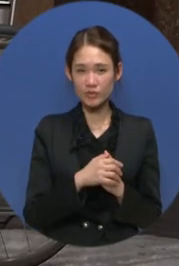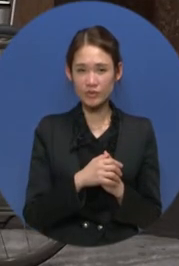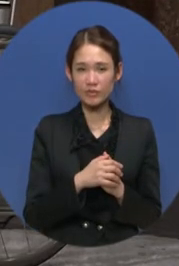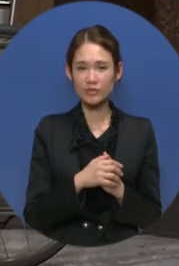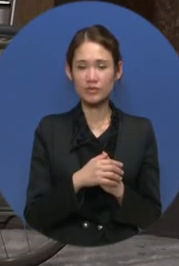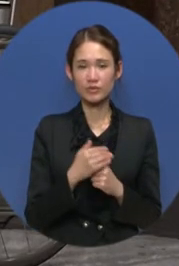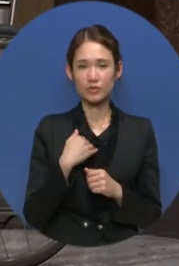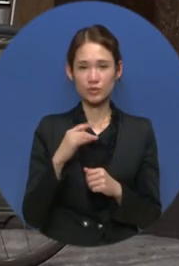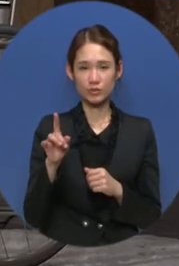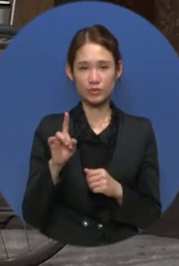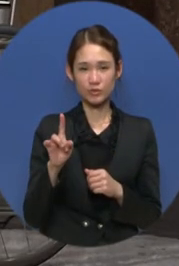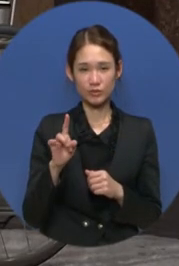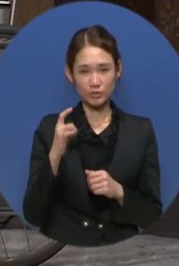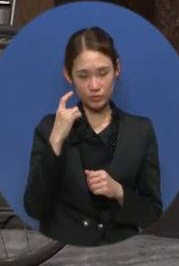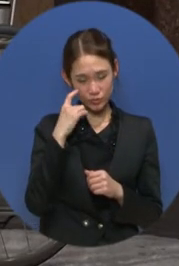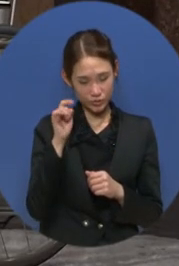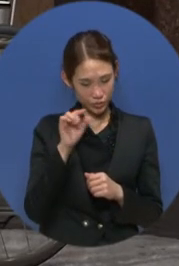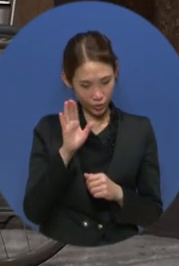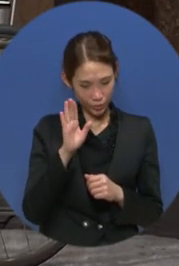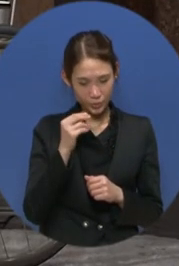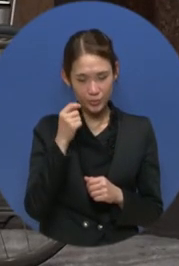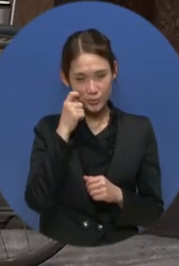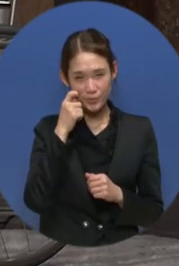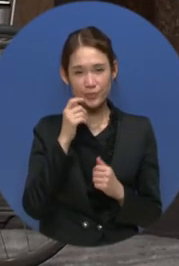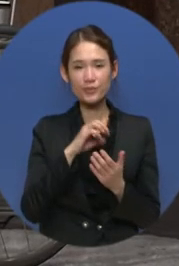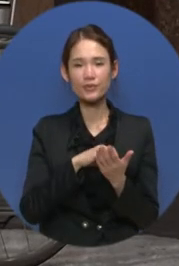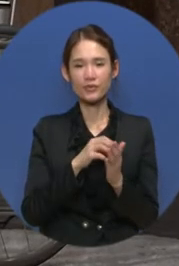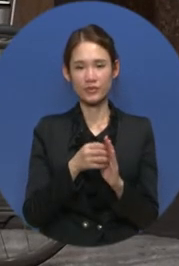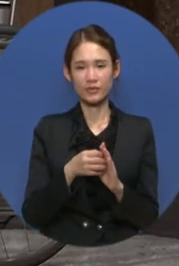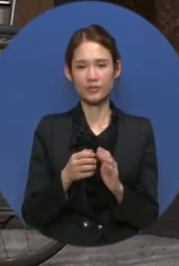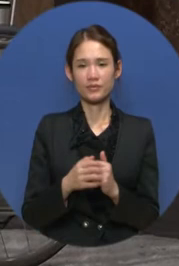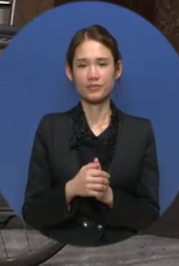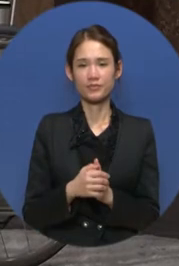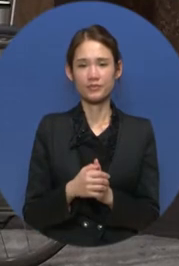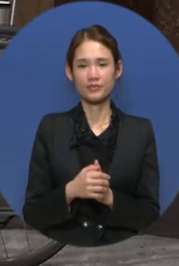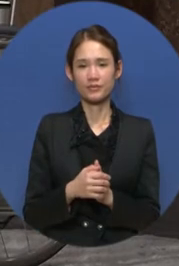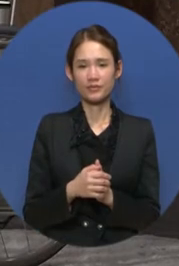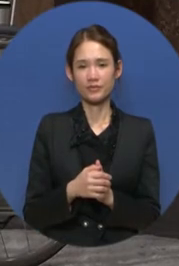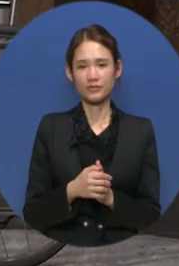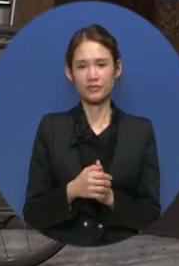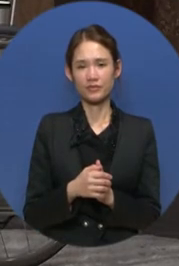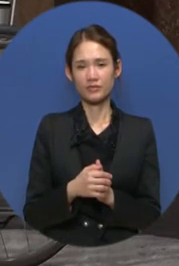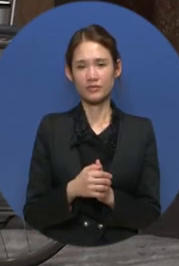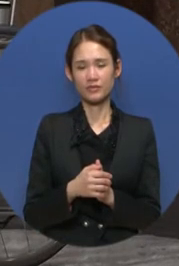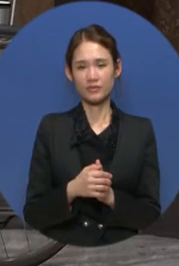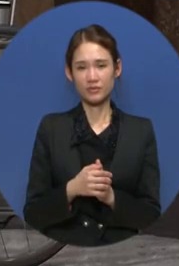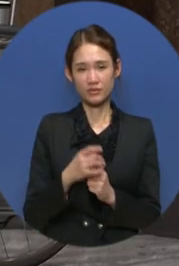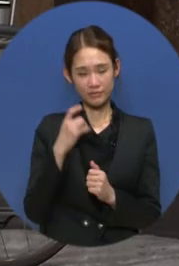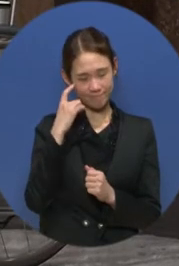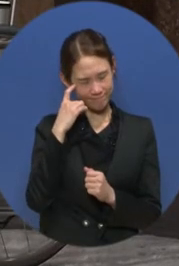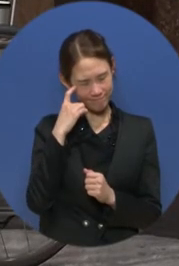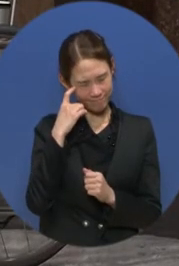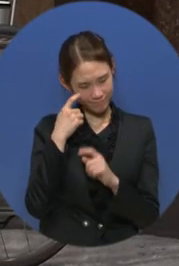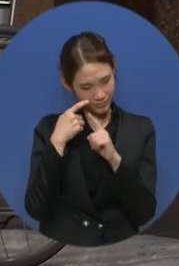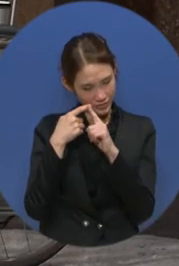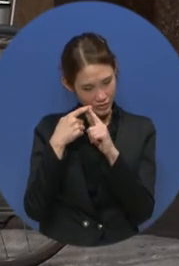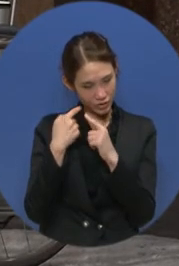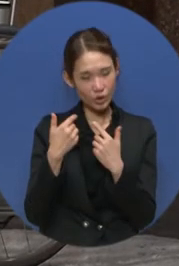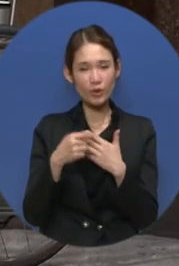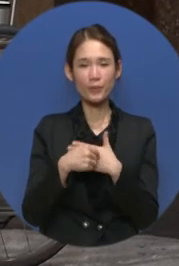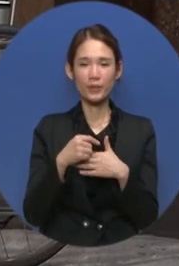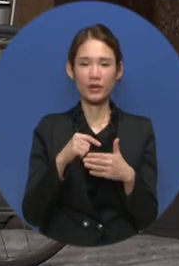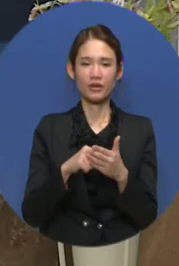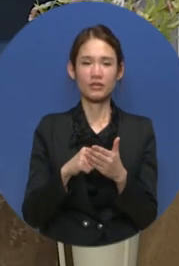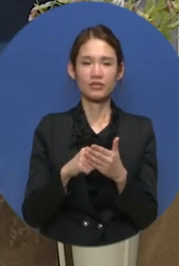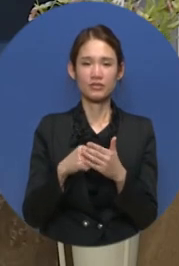말씀하시지 않으면은 전혀 저는 눈치를 못 챘을 만큼 그러시죠. 굉장히 그 긍정적인 마인드와 네. 또